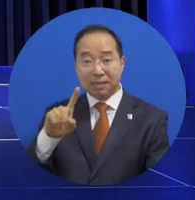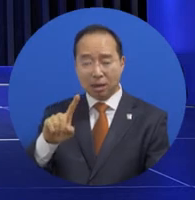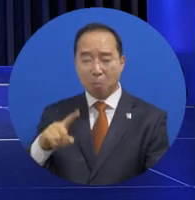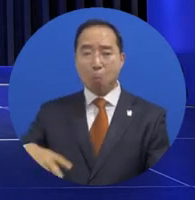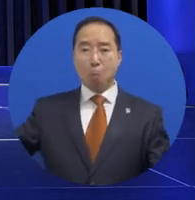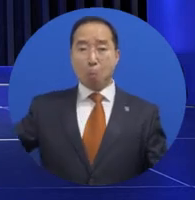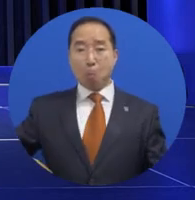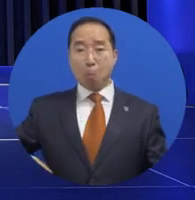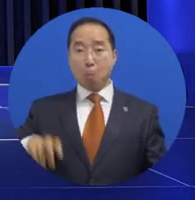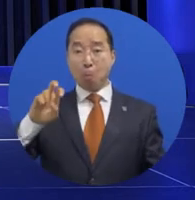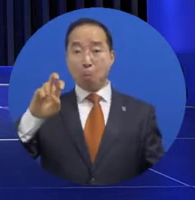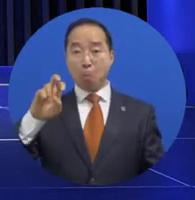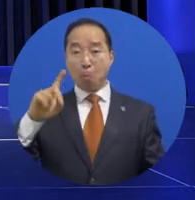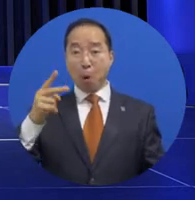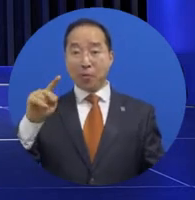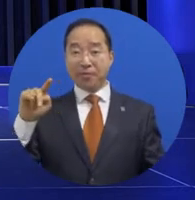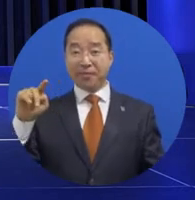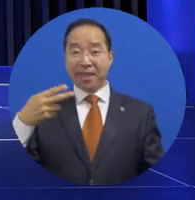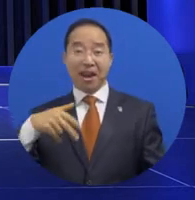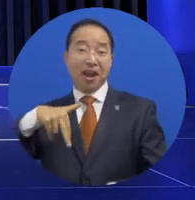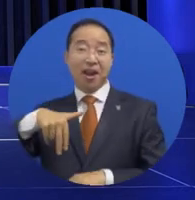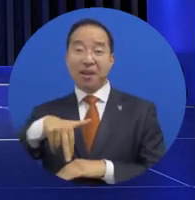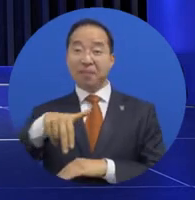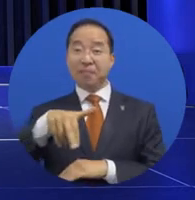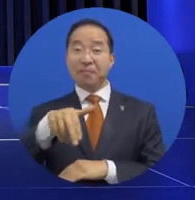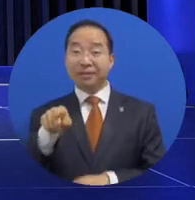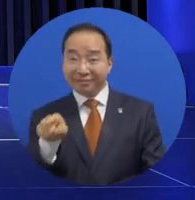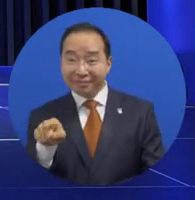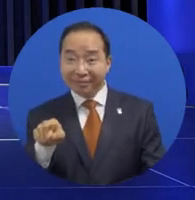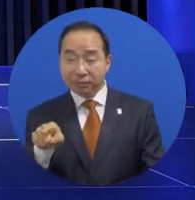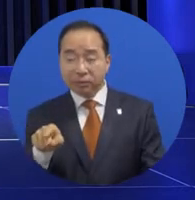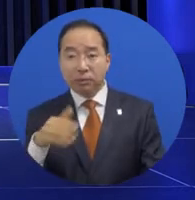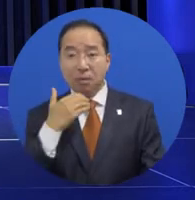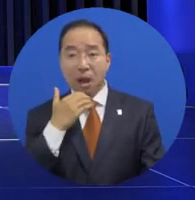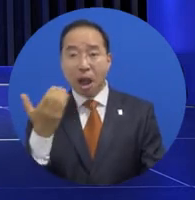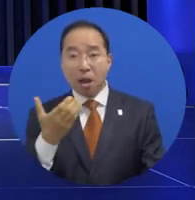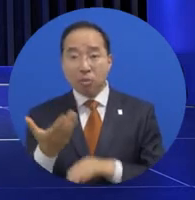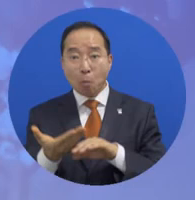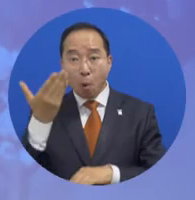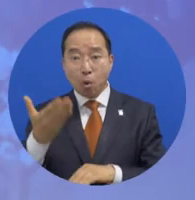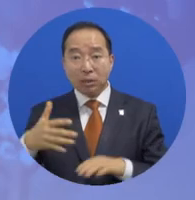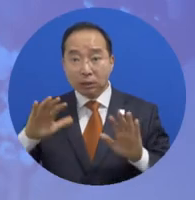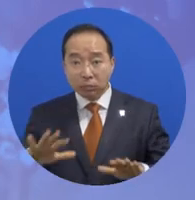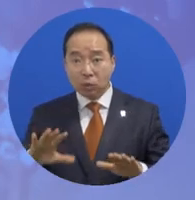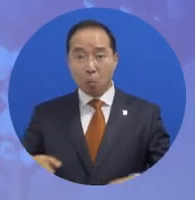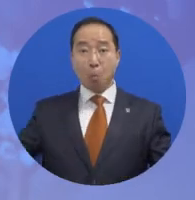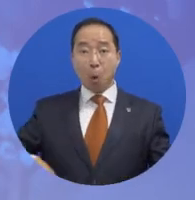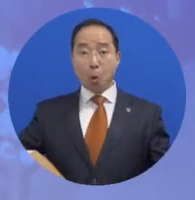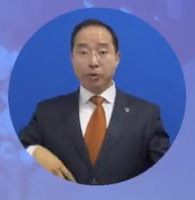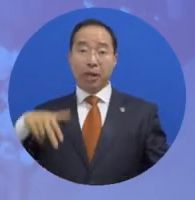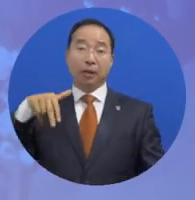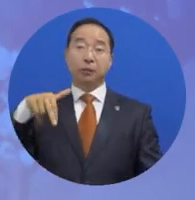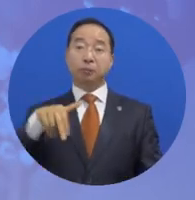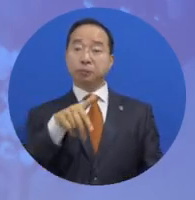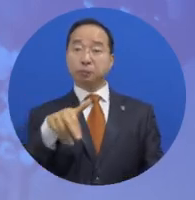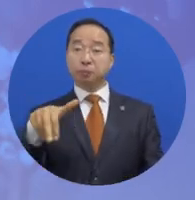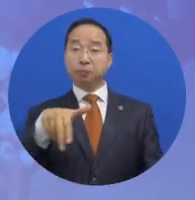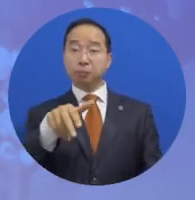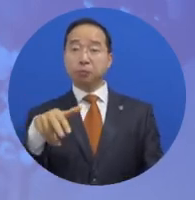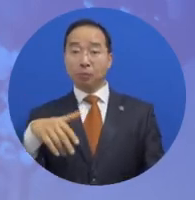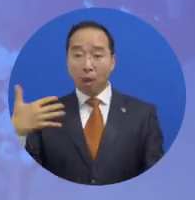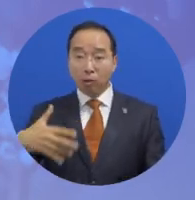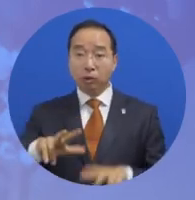1931년생이에요. 그럼 현재 나이가 몇 살일까요? 거의 아흔도 넘은 나이에 아직도 이렇게